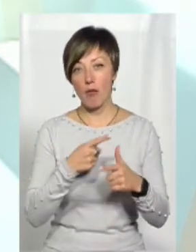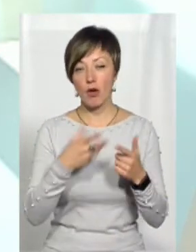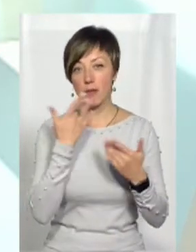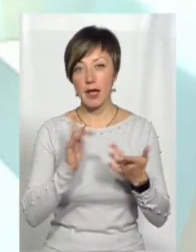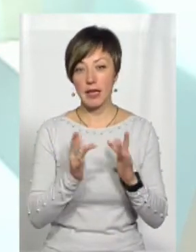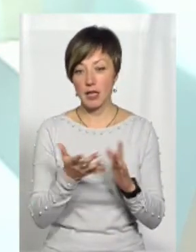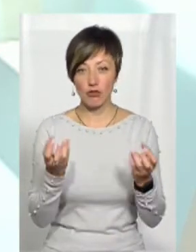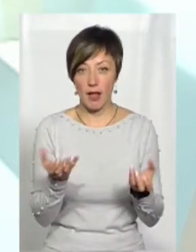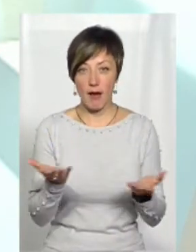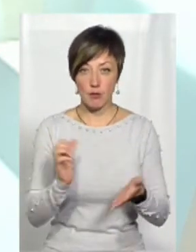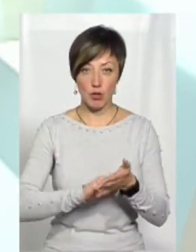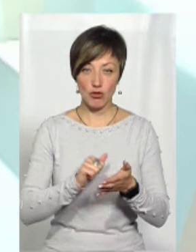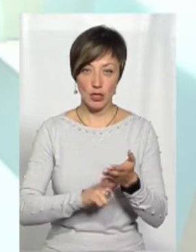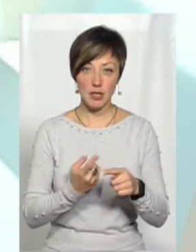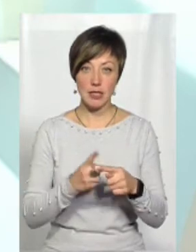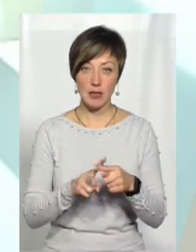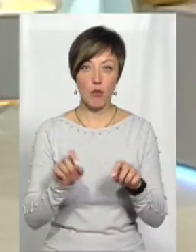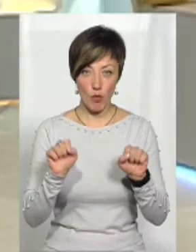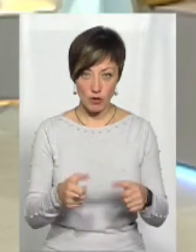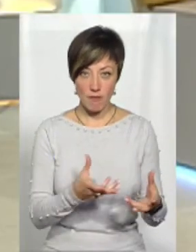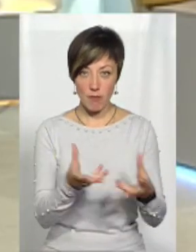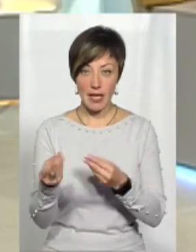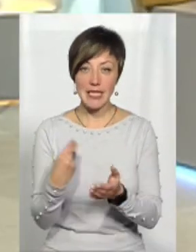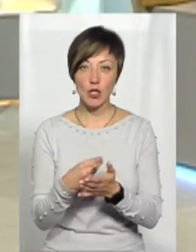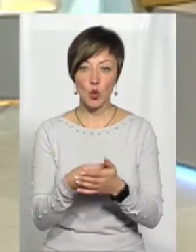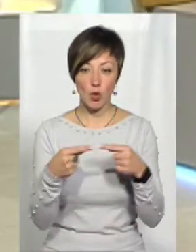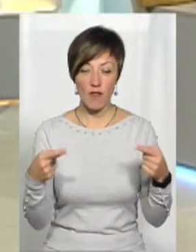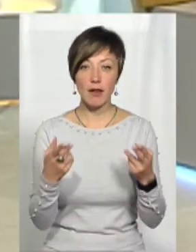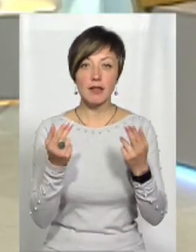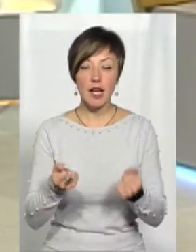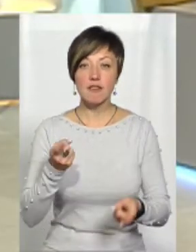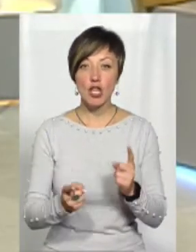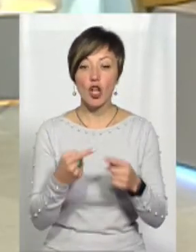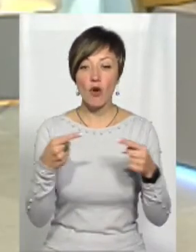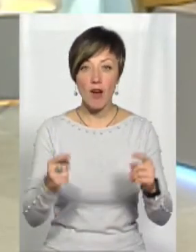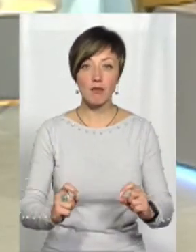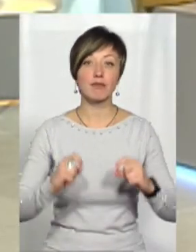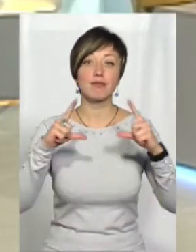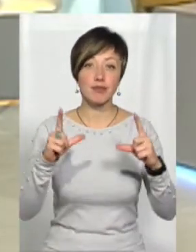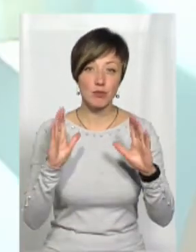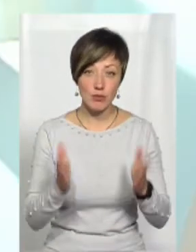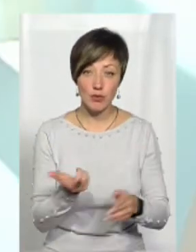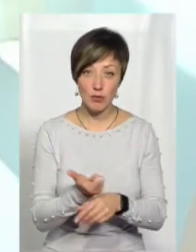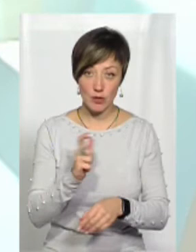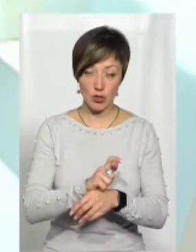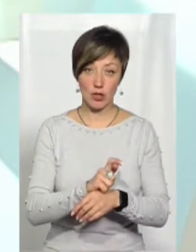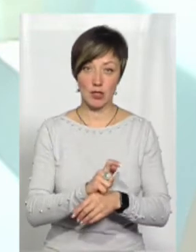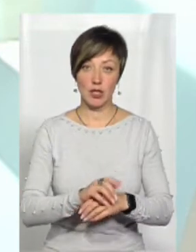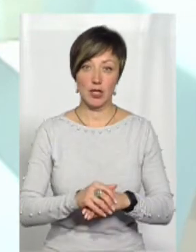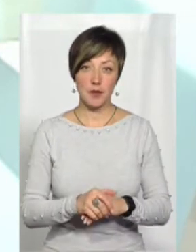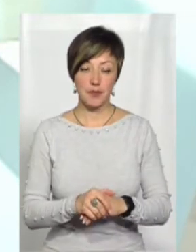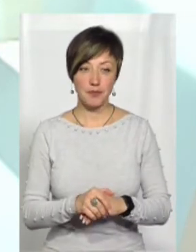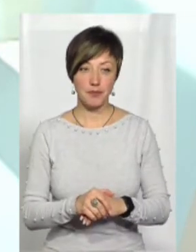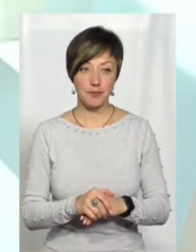інтернету, або ще якась причина. Це йому може вплинути на ціну товару? Звичайно. Товар ще зросте. Угу. Ще товар вартості товару